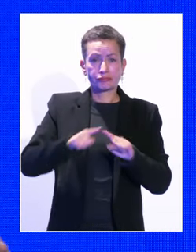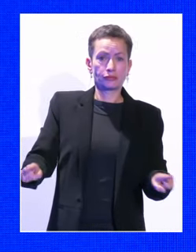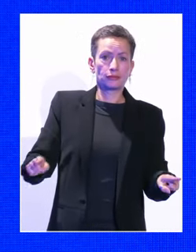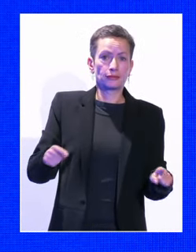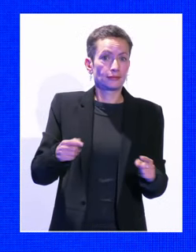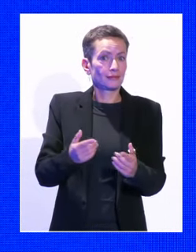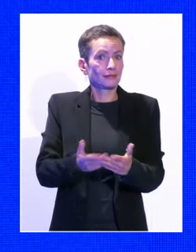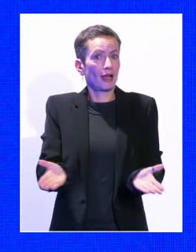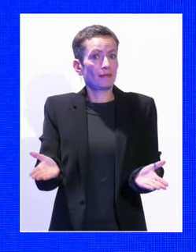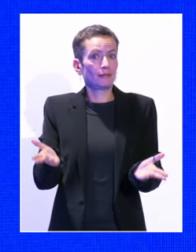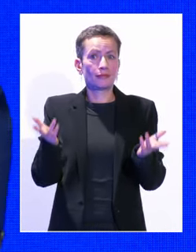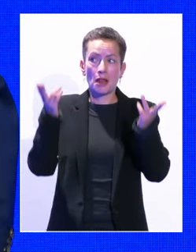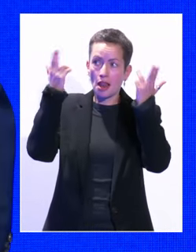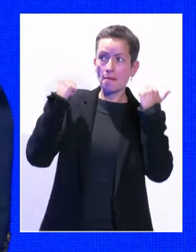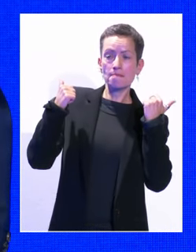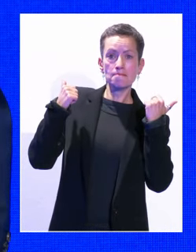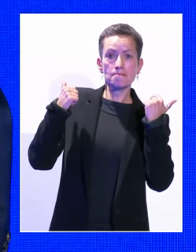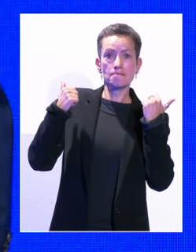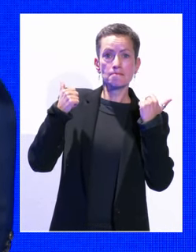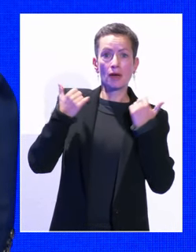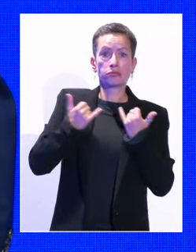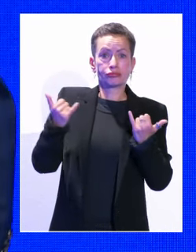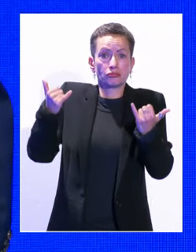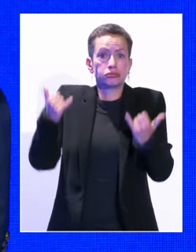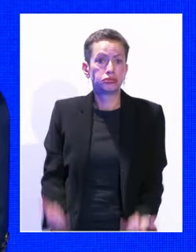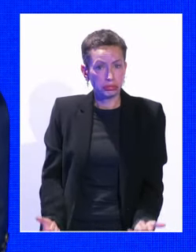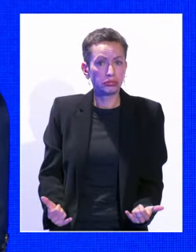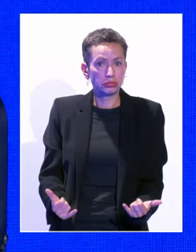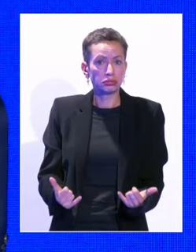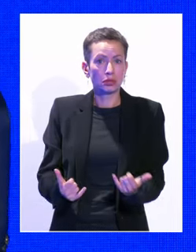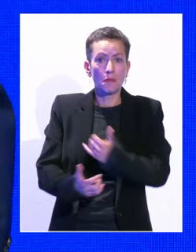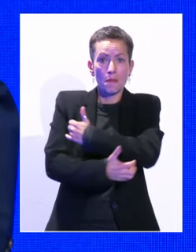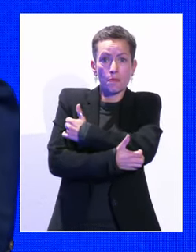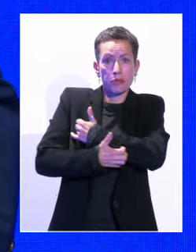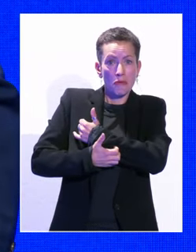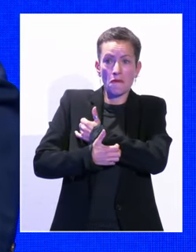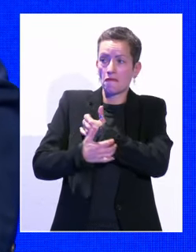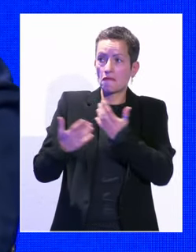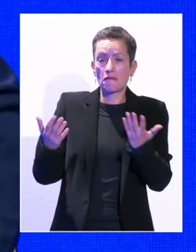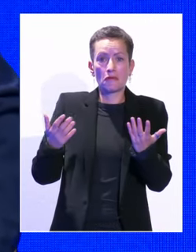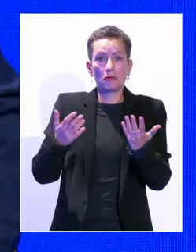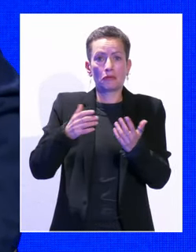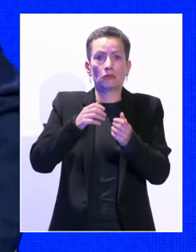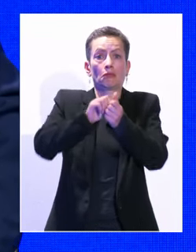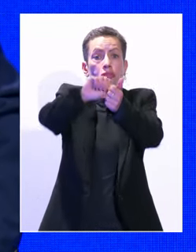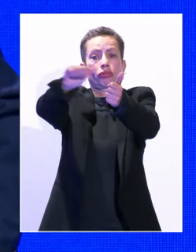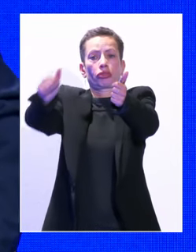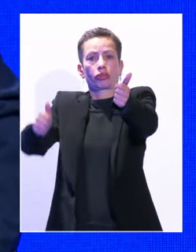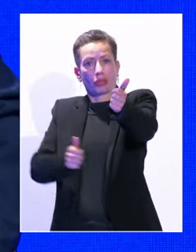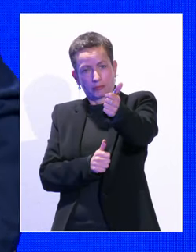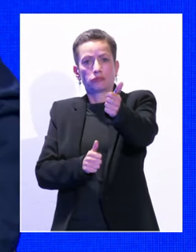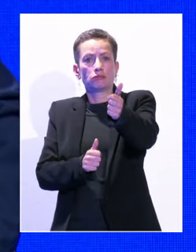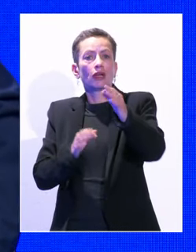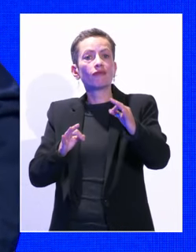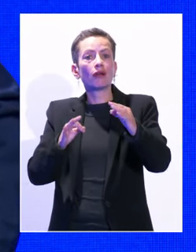soumis, condamné à l'impuissance, isolé, appauvri, secondarisé du point de vue de